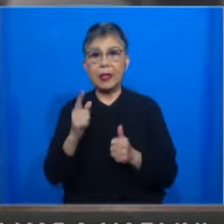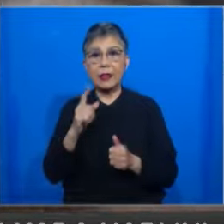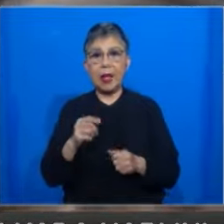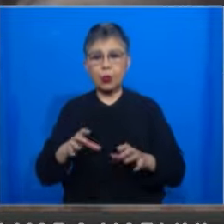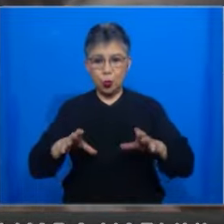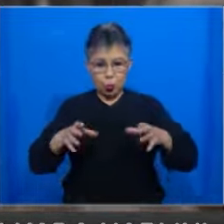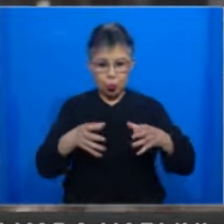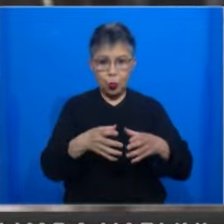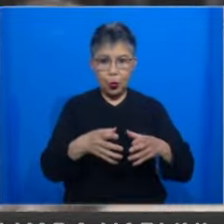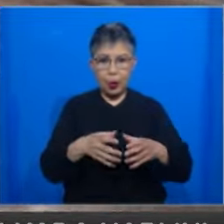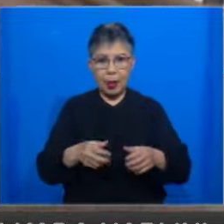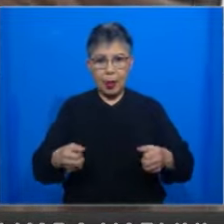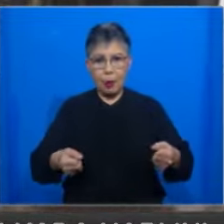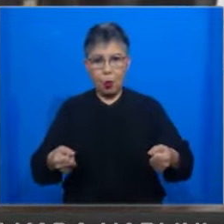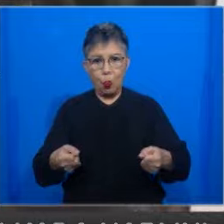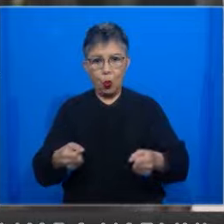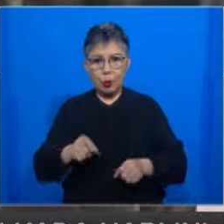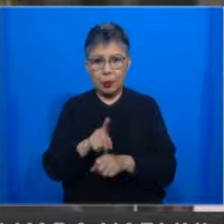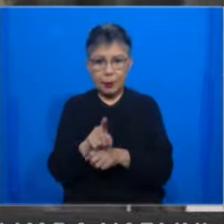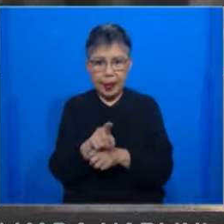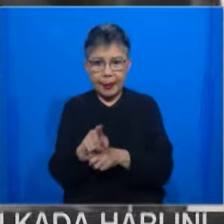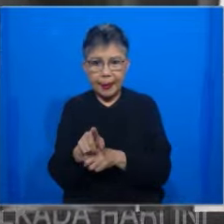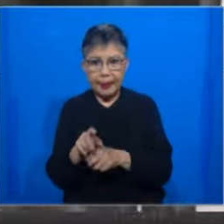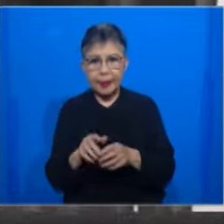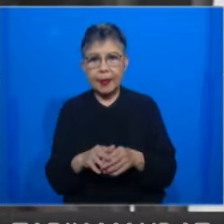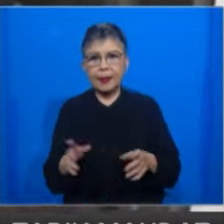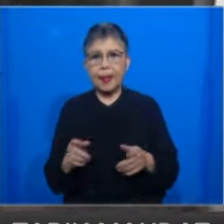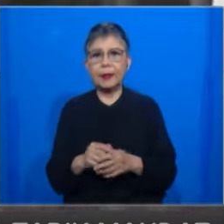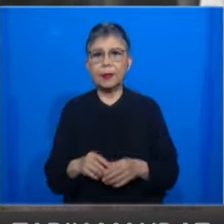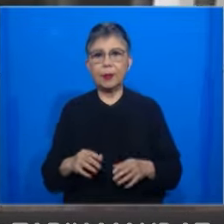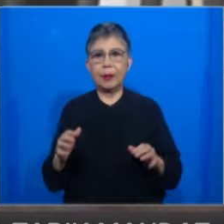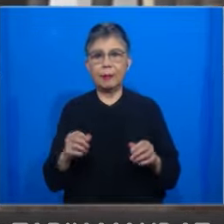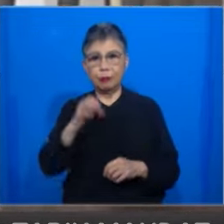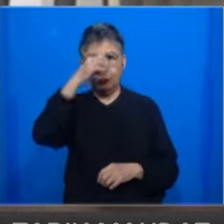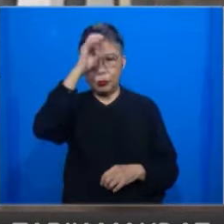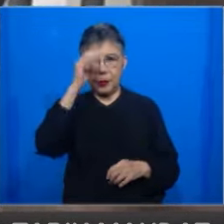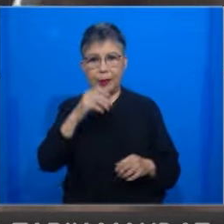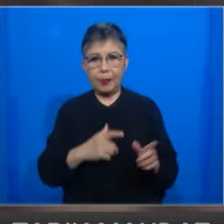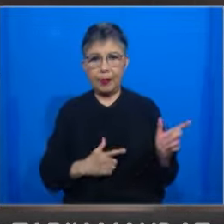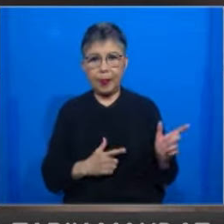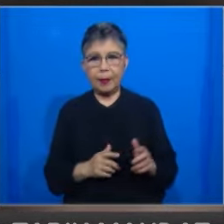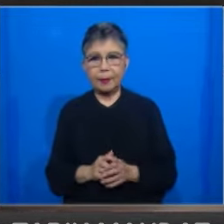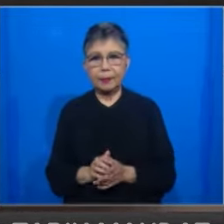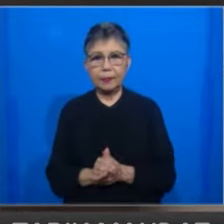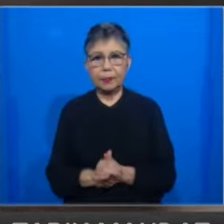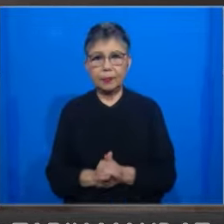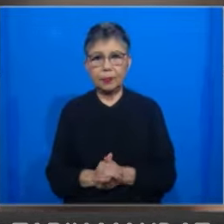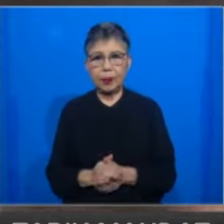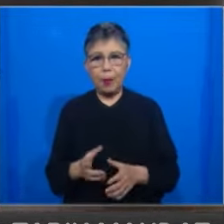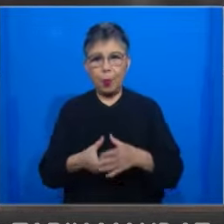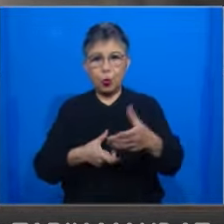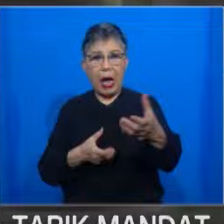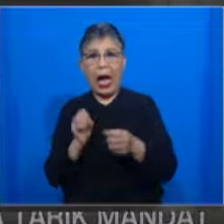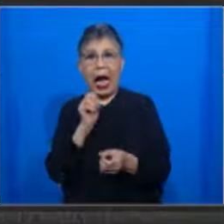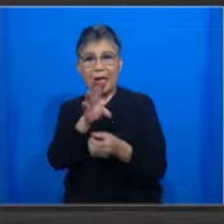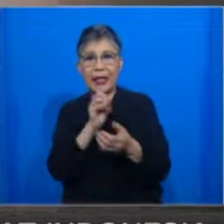unit kendaraan taktis ataupun rantis yang sudah disiapsiagakan. Apakah itu water cannon